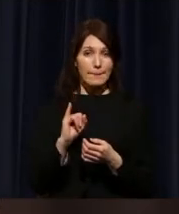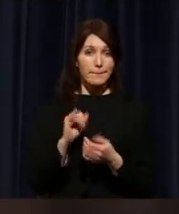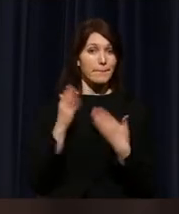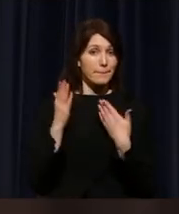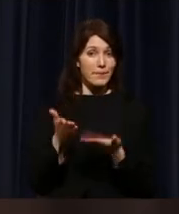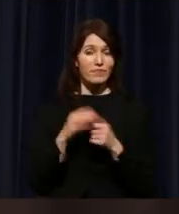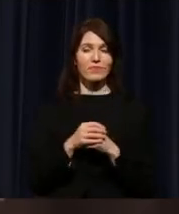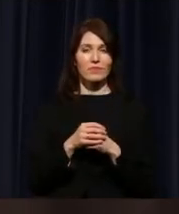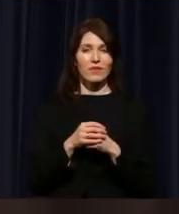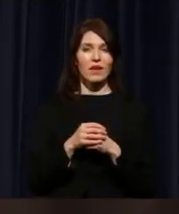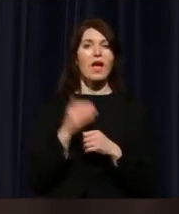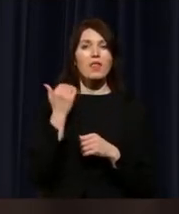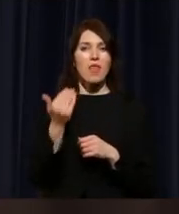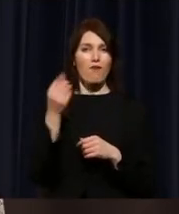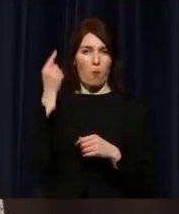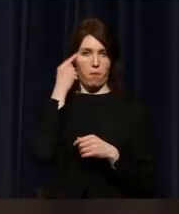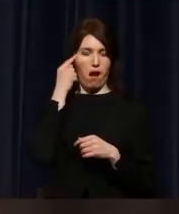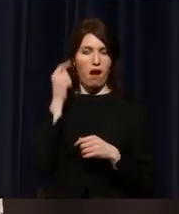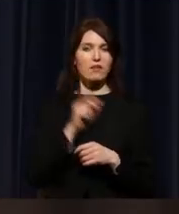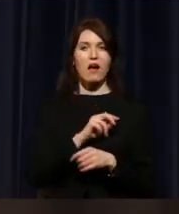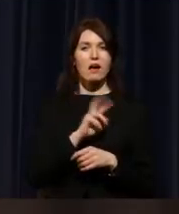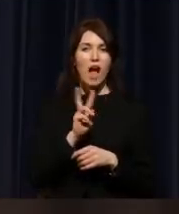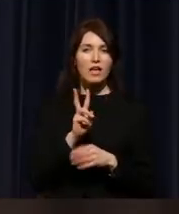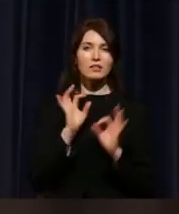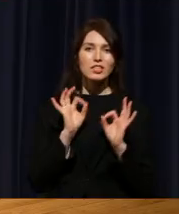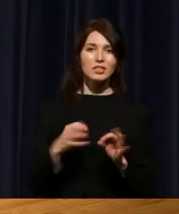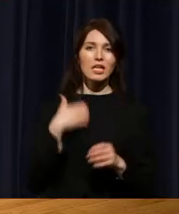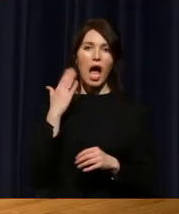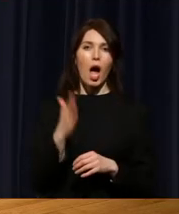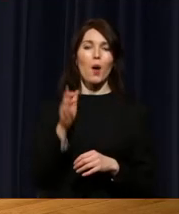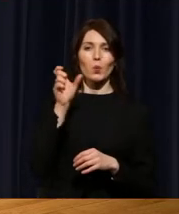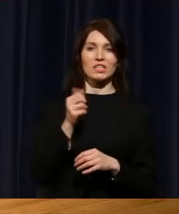nu, lai, nu tavuprāt, kas, nu, nu, kas būtu jābūt,